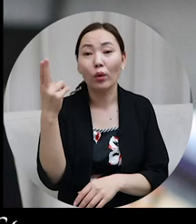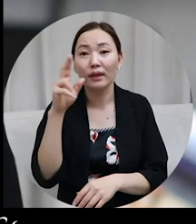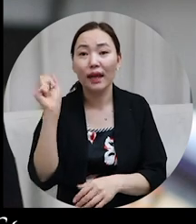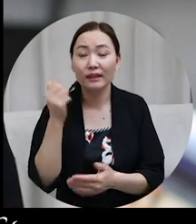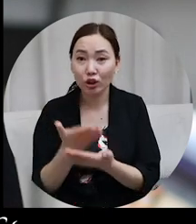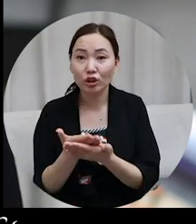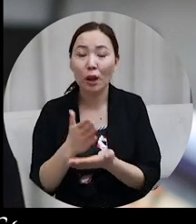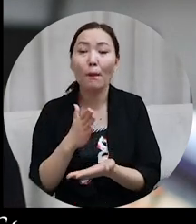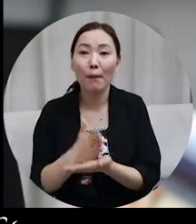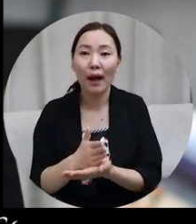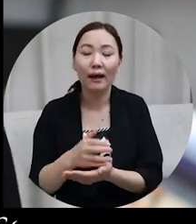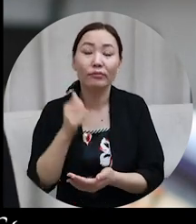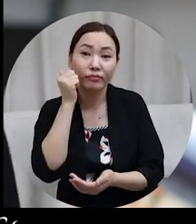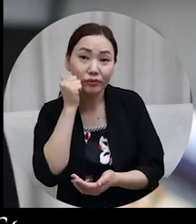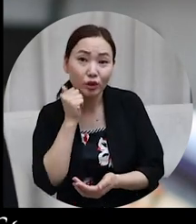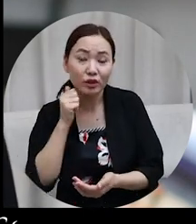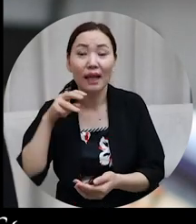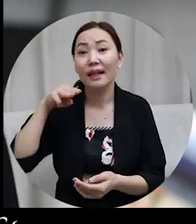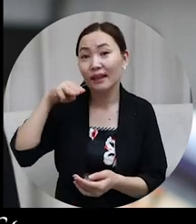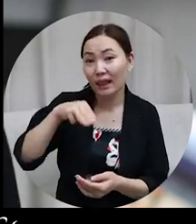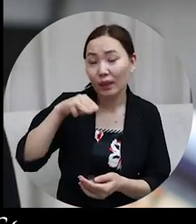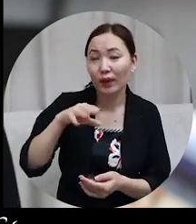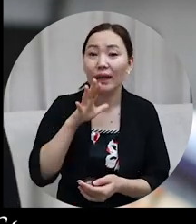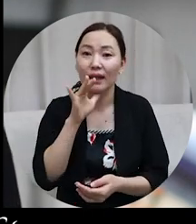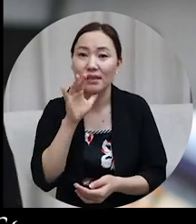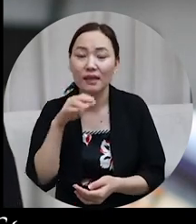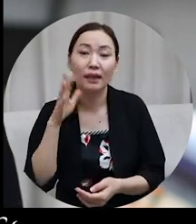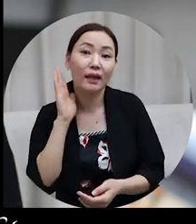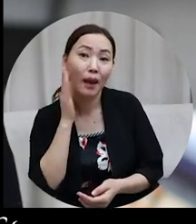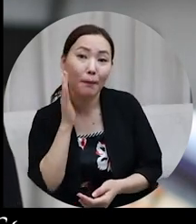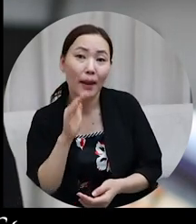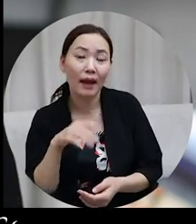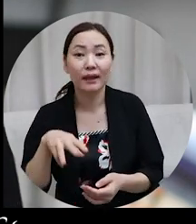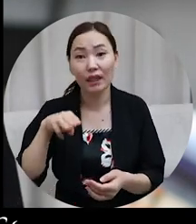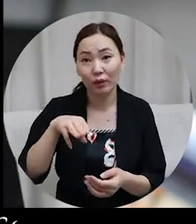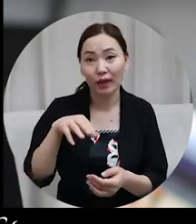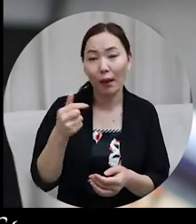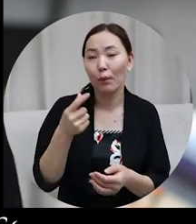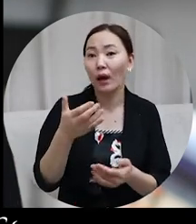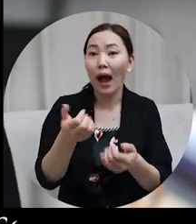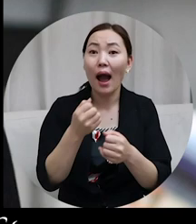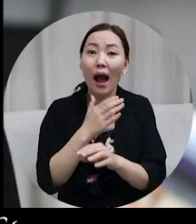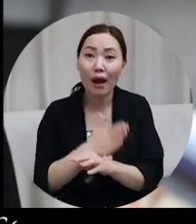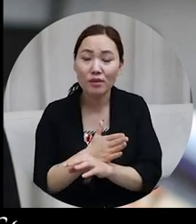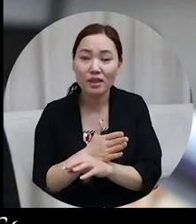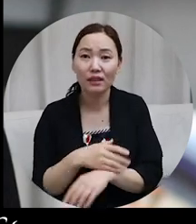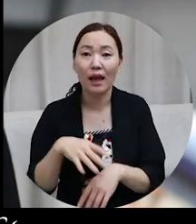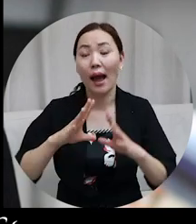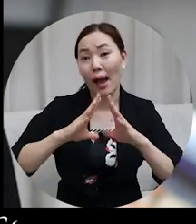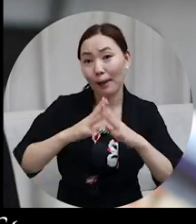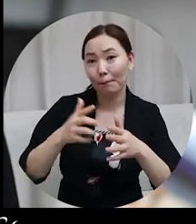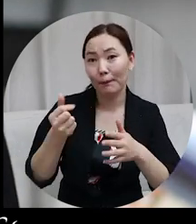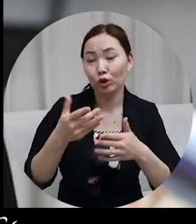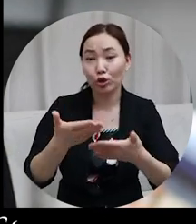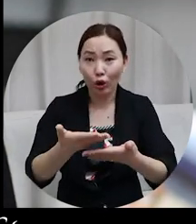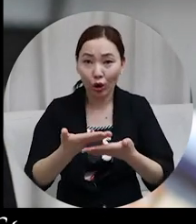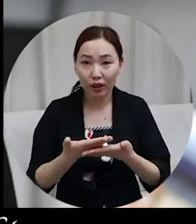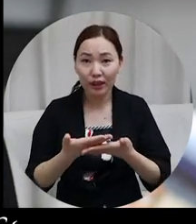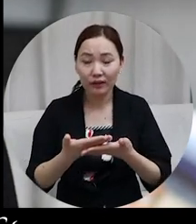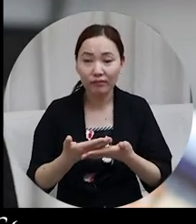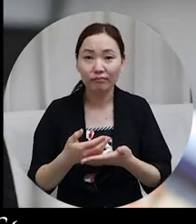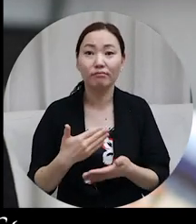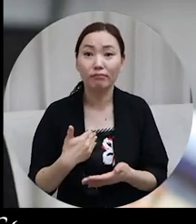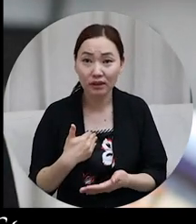сэтгүүлч уянгагийн данс мөн үү гэ? Мөн гэсэн чи энэ нэг эмээ нэг тэтгэврээ авчаад 100,000 төгрөг хийх гээд байна гэд. Оо ямар